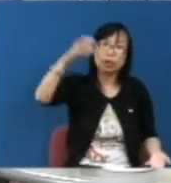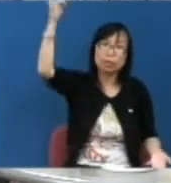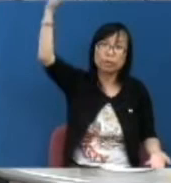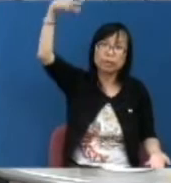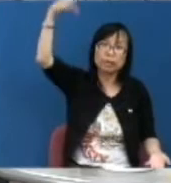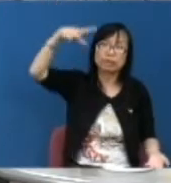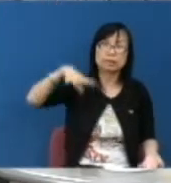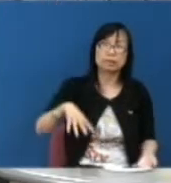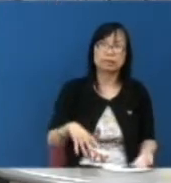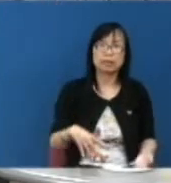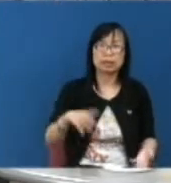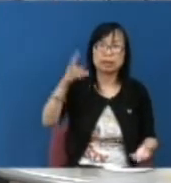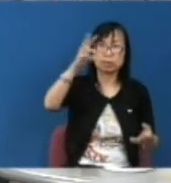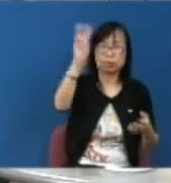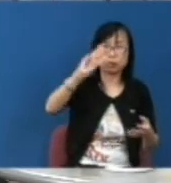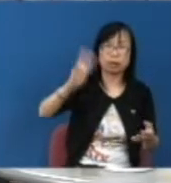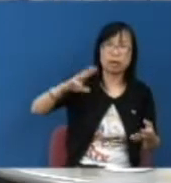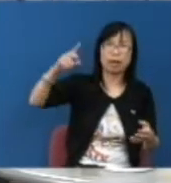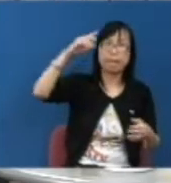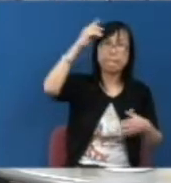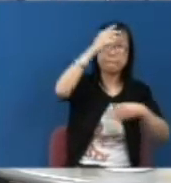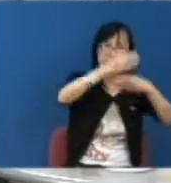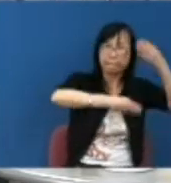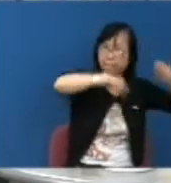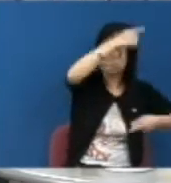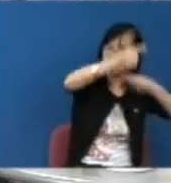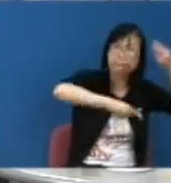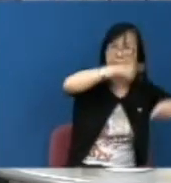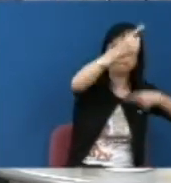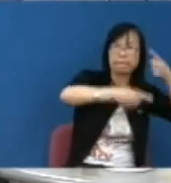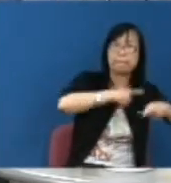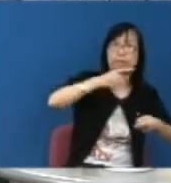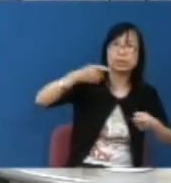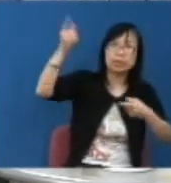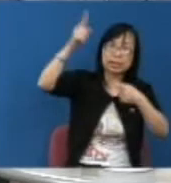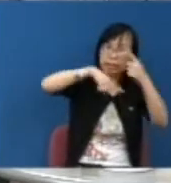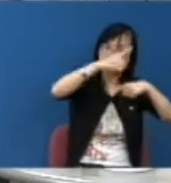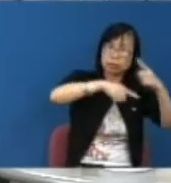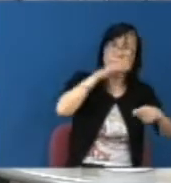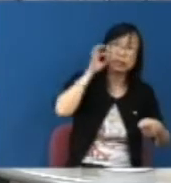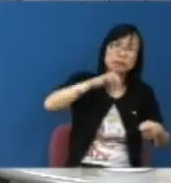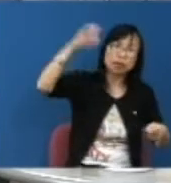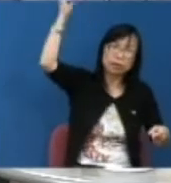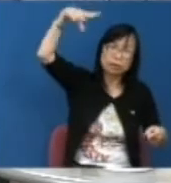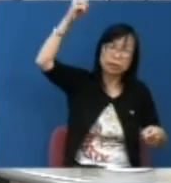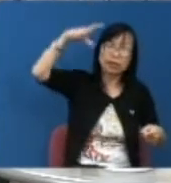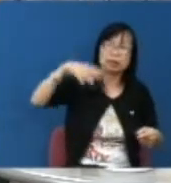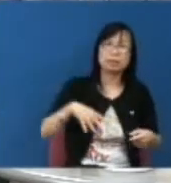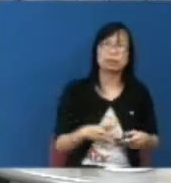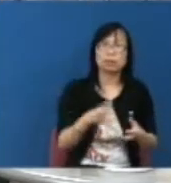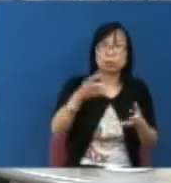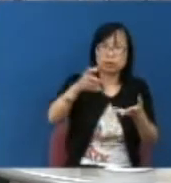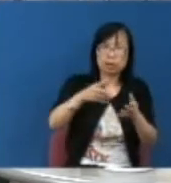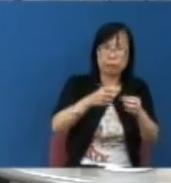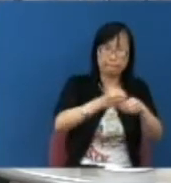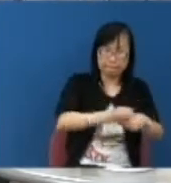用咧係個水係不停咁流嘅。佢係流過個紫外光燈，係啦。跟住咧就係用個泵就泵翻